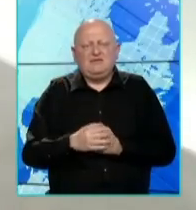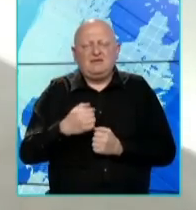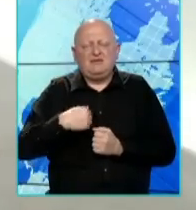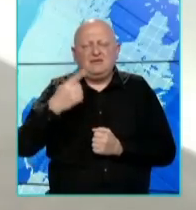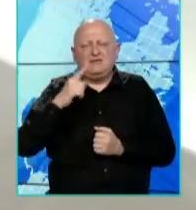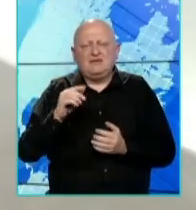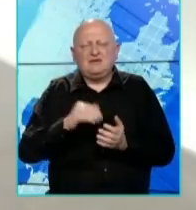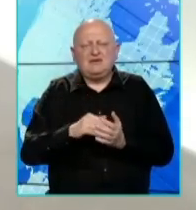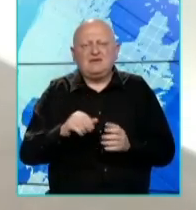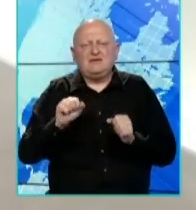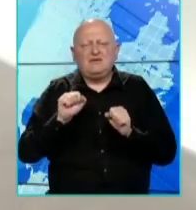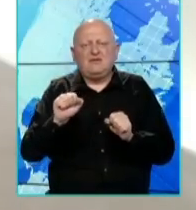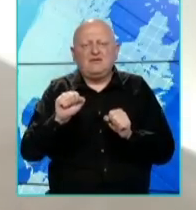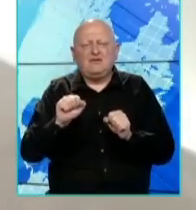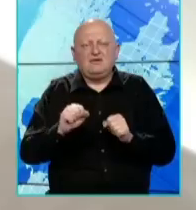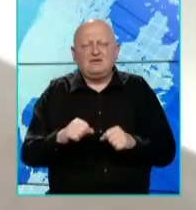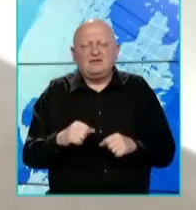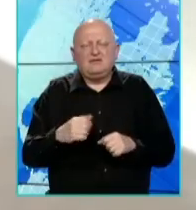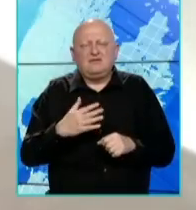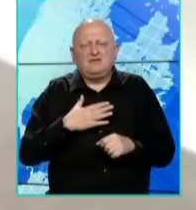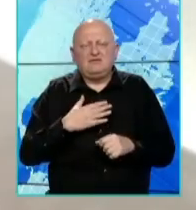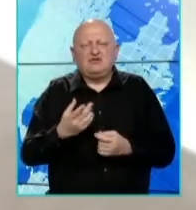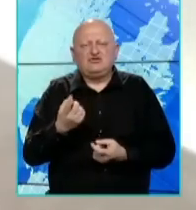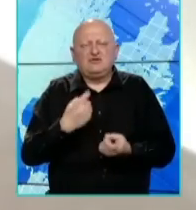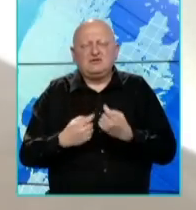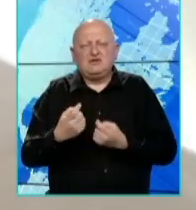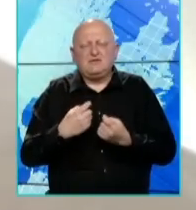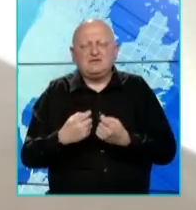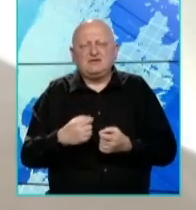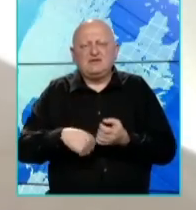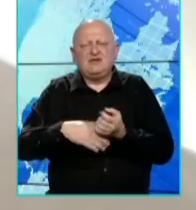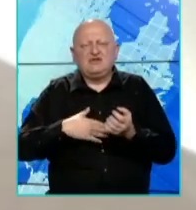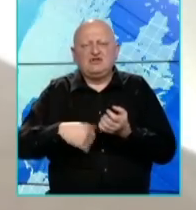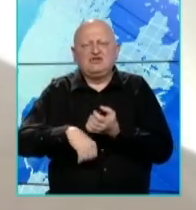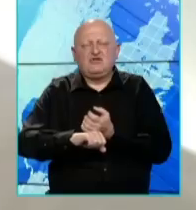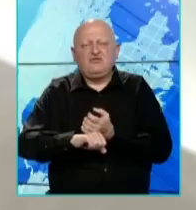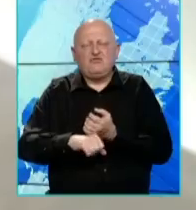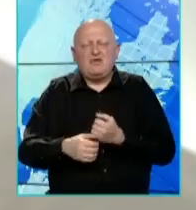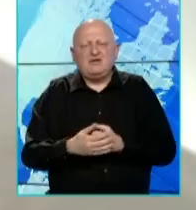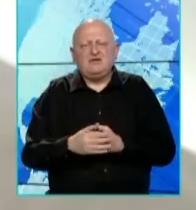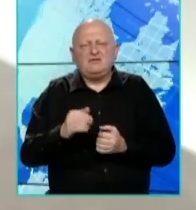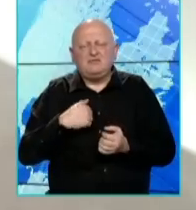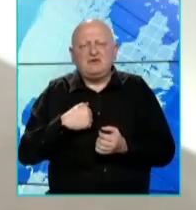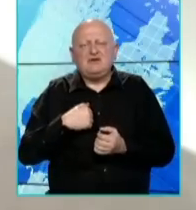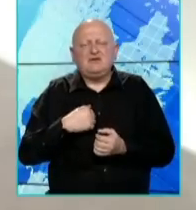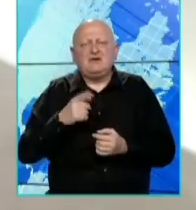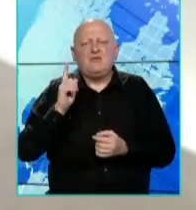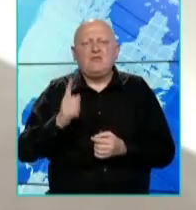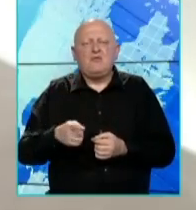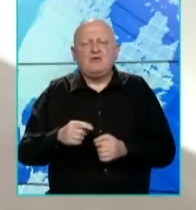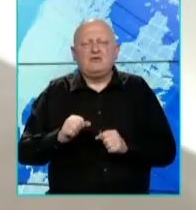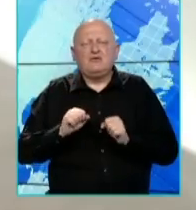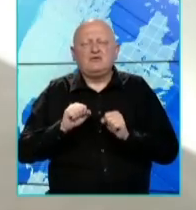Ja mislim da mi ne trebamo bojkotovati našu reprezentaciju, naše fudbalere, nogometaše, nego da mi